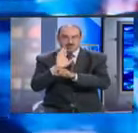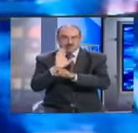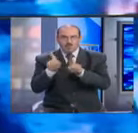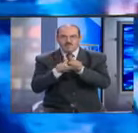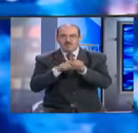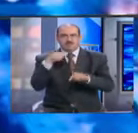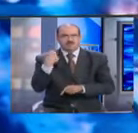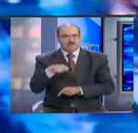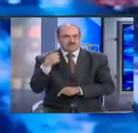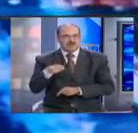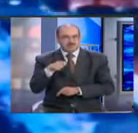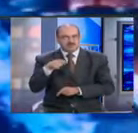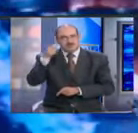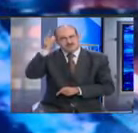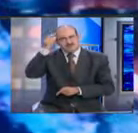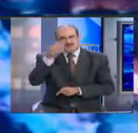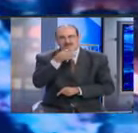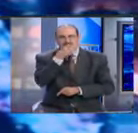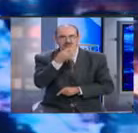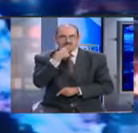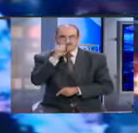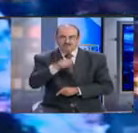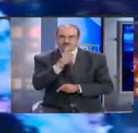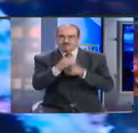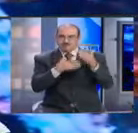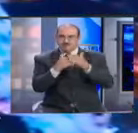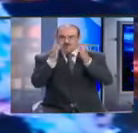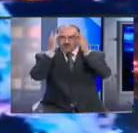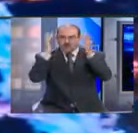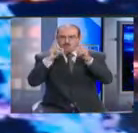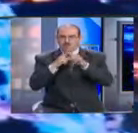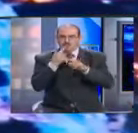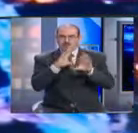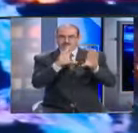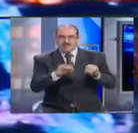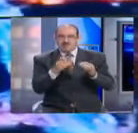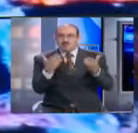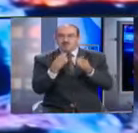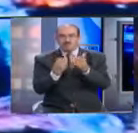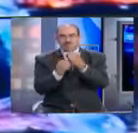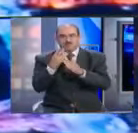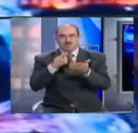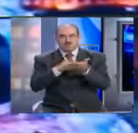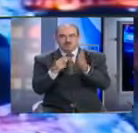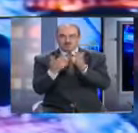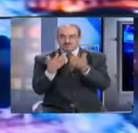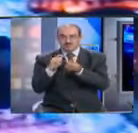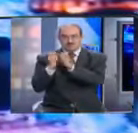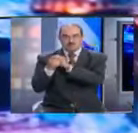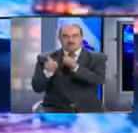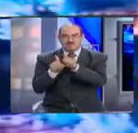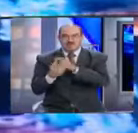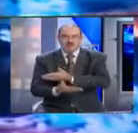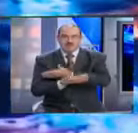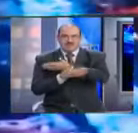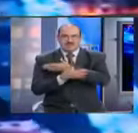السيد الرئيس الدور المنتظر للثقافة والفنون في تجسيد مشروع التغيير المنشود والمساهمة